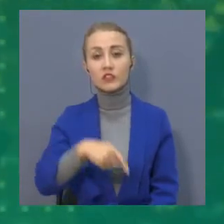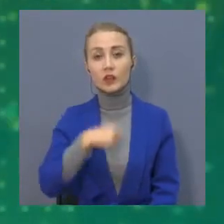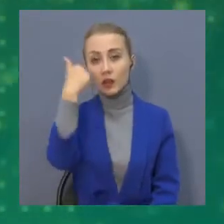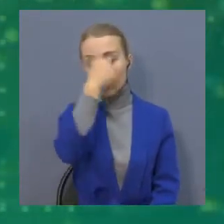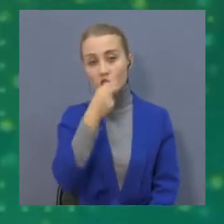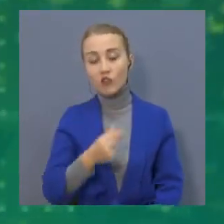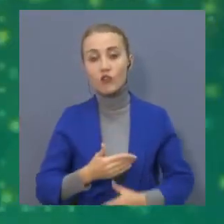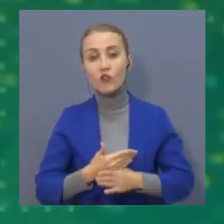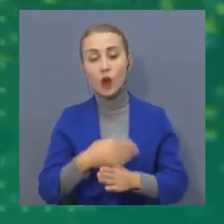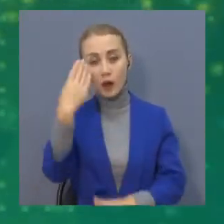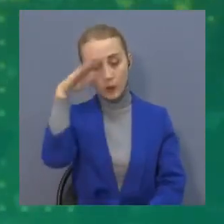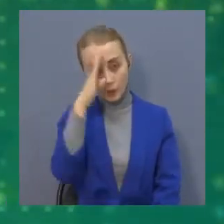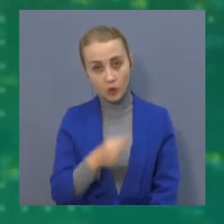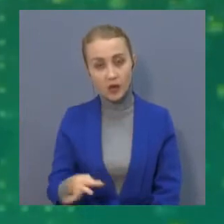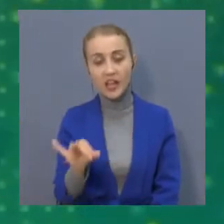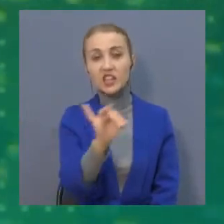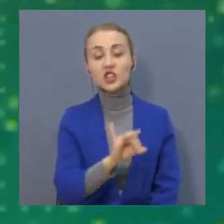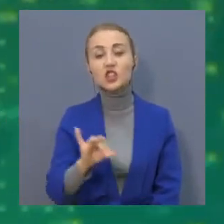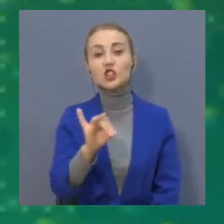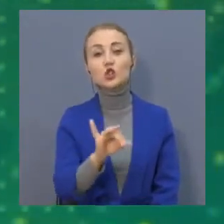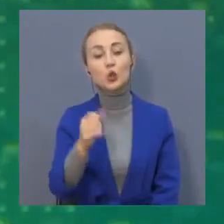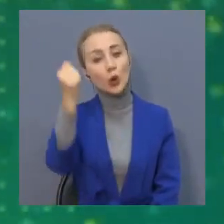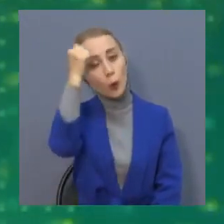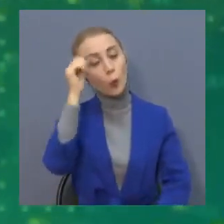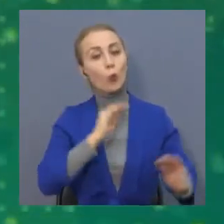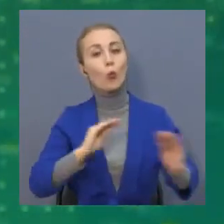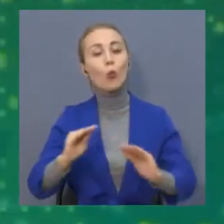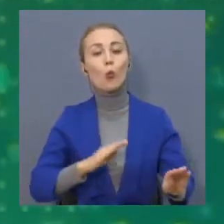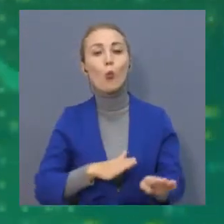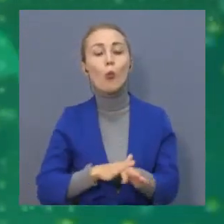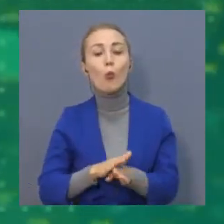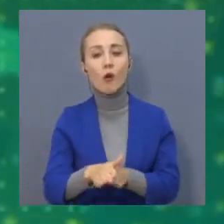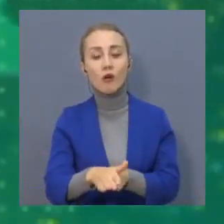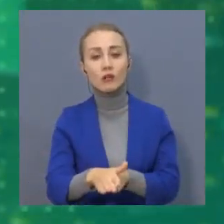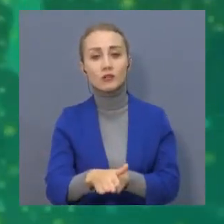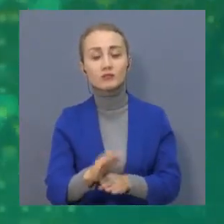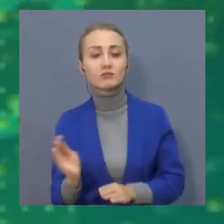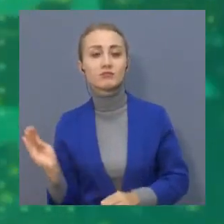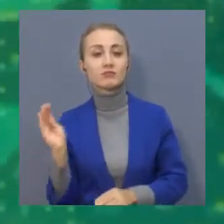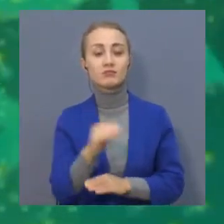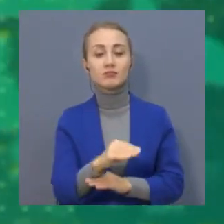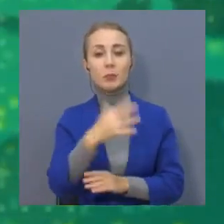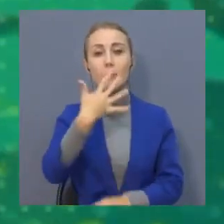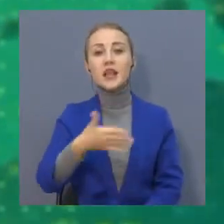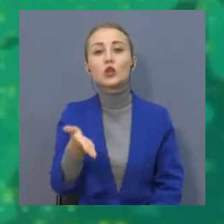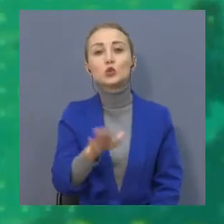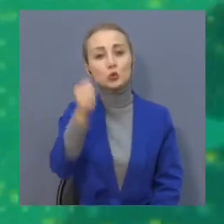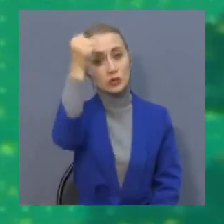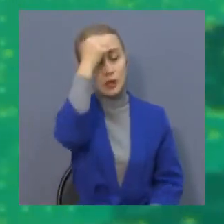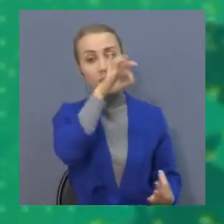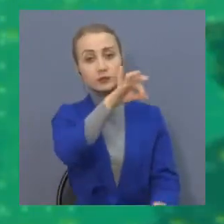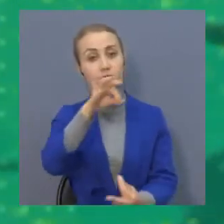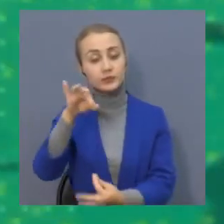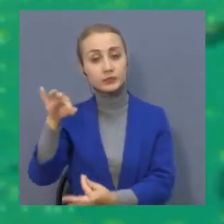тарихи өлкетану музейінің қорына 500-ге тарта экспонат түскен. Мұражайда музейге жәдігер сыйла акциясы тұрақты түрде өткізіліп тұрады.